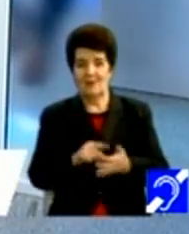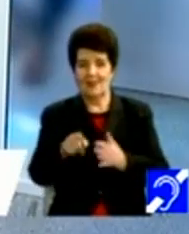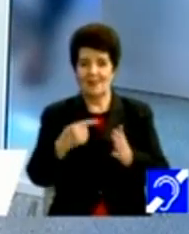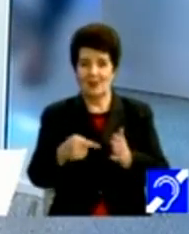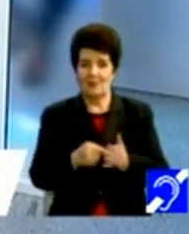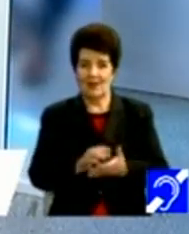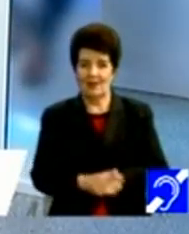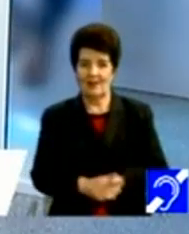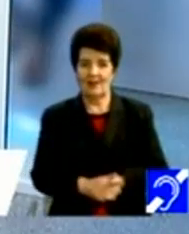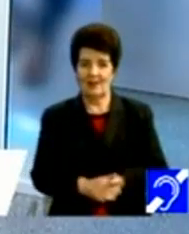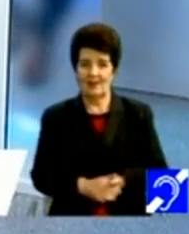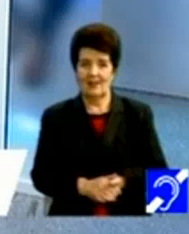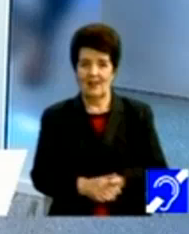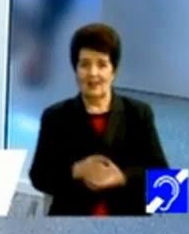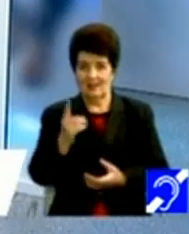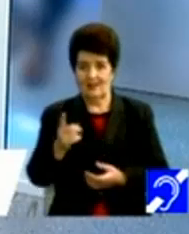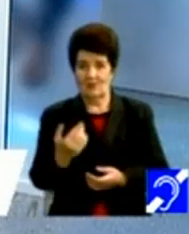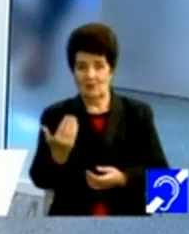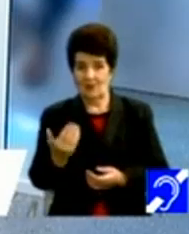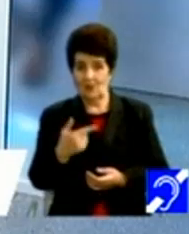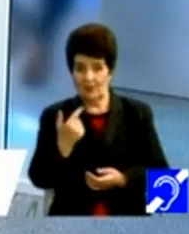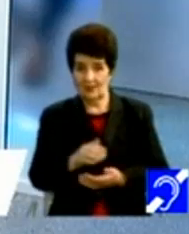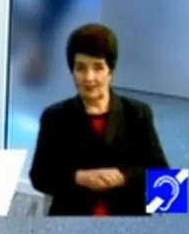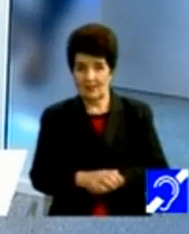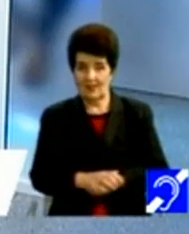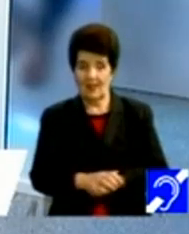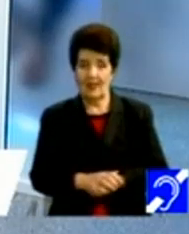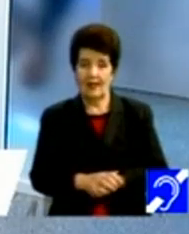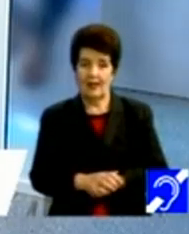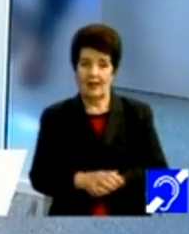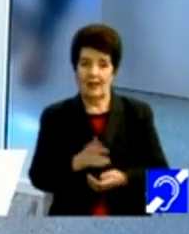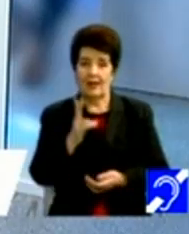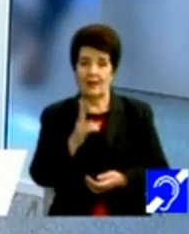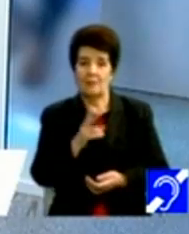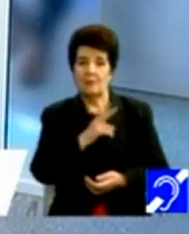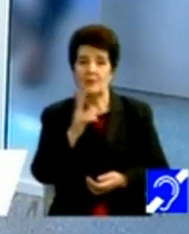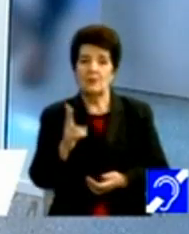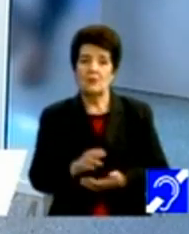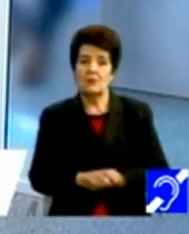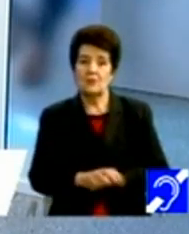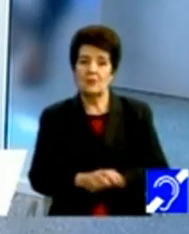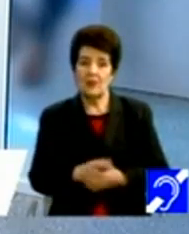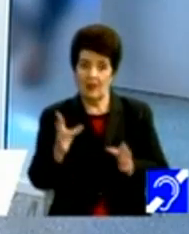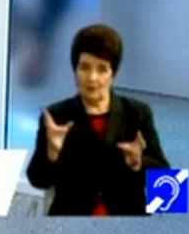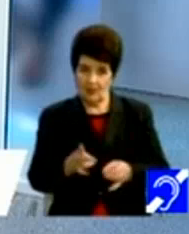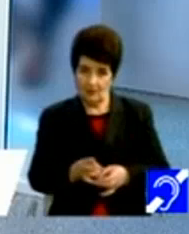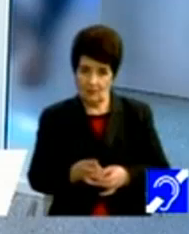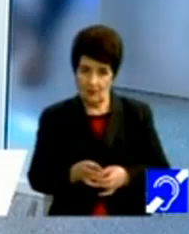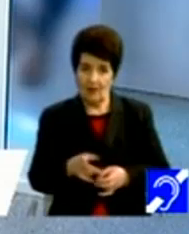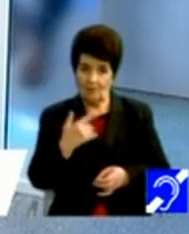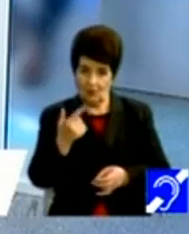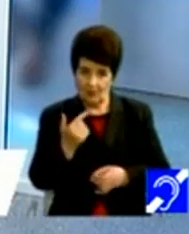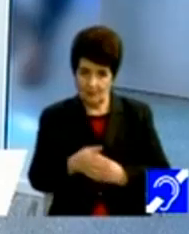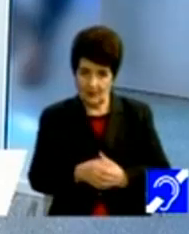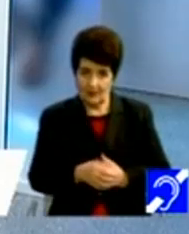aceasta, la care o să răspundeți și noastră, dar are mai multe minute, domnul Țicu. Pentru tineri, în primul rând, ce faceți? Despre politică externă ați vorbit deja, ați